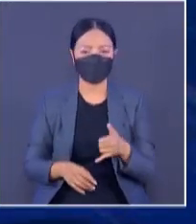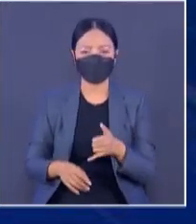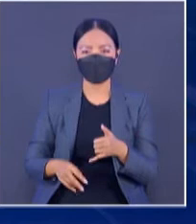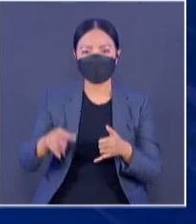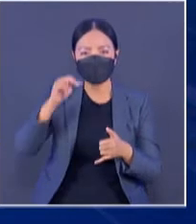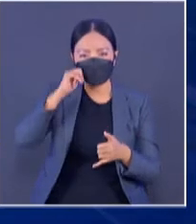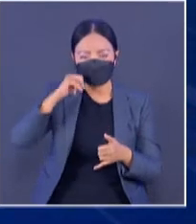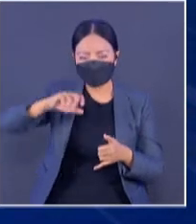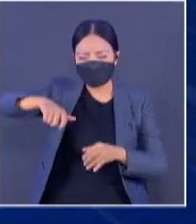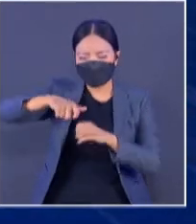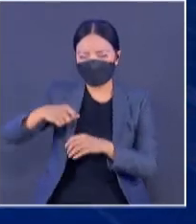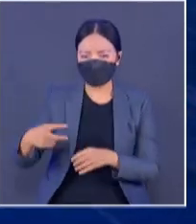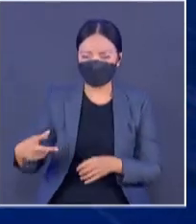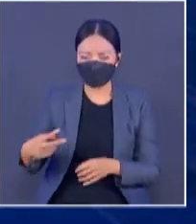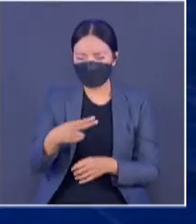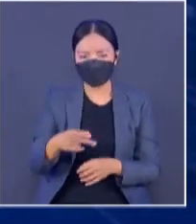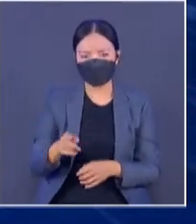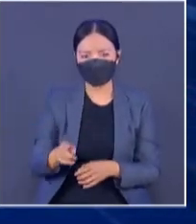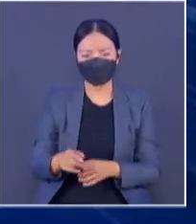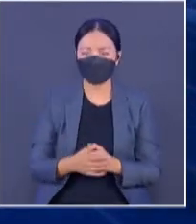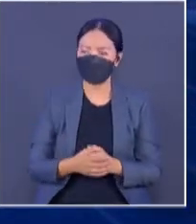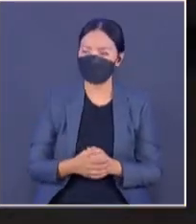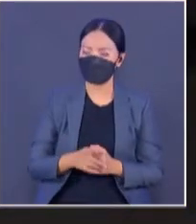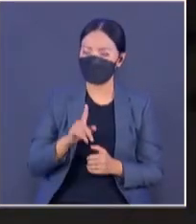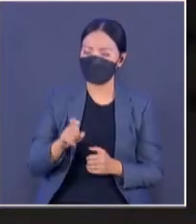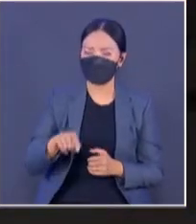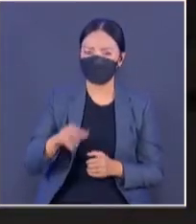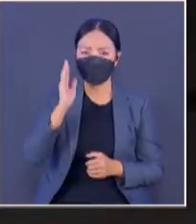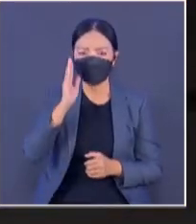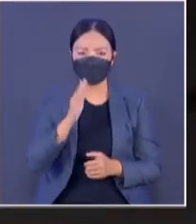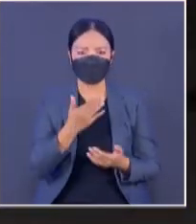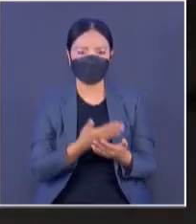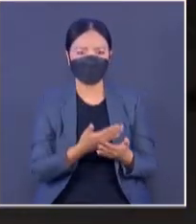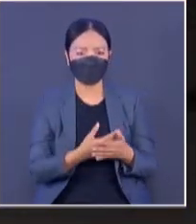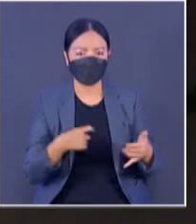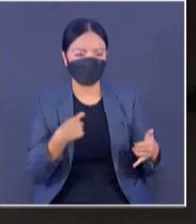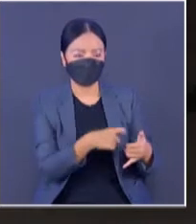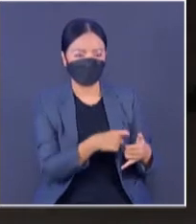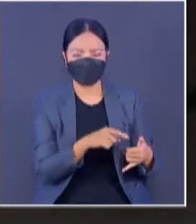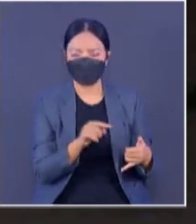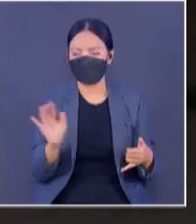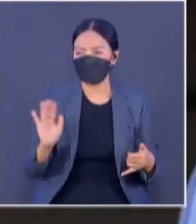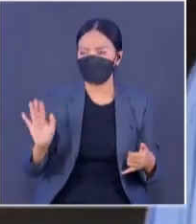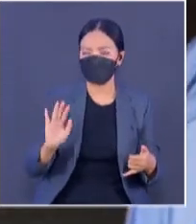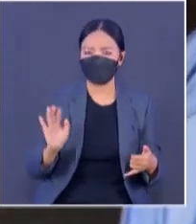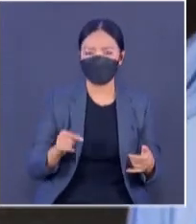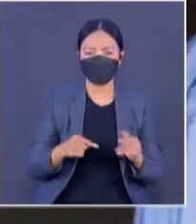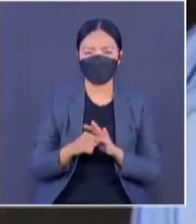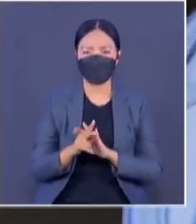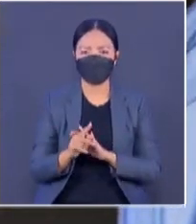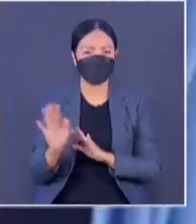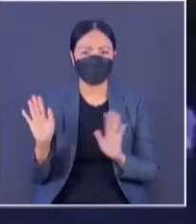งสอบถามไปยังการประปานะคะถึงจะทราบเขาว่าชายคนดังกล่าวเนี่ยไม่ใช่เจ้าหน้าที่ที่มาจากการประปาส่วนภูมิภาคขอนแก่น